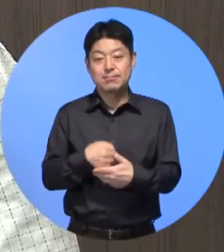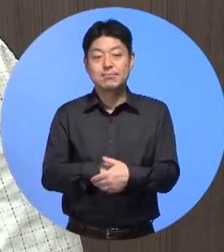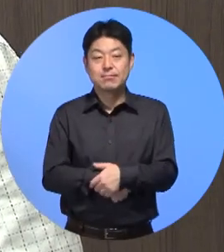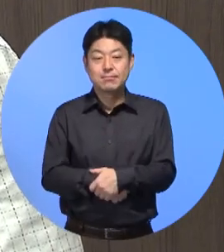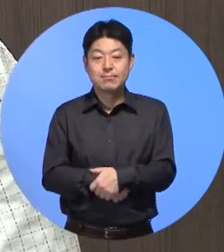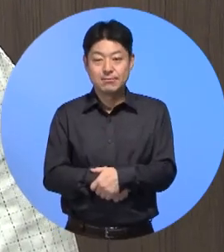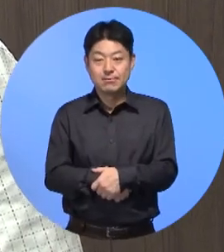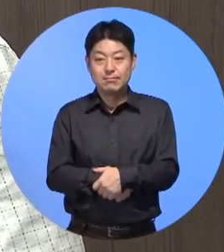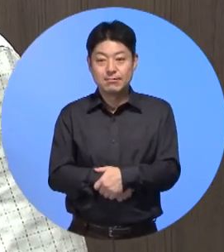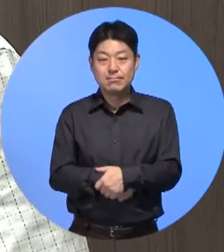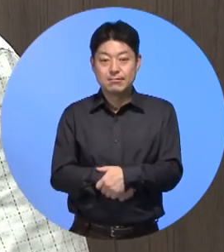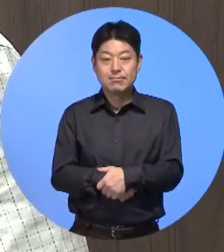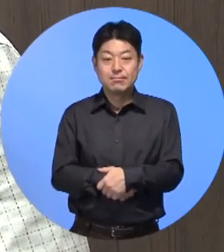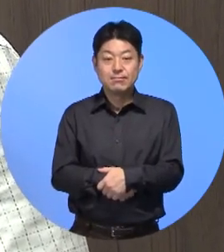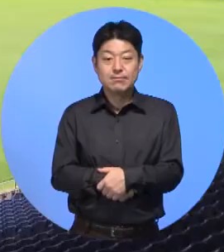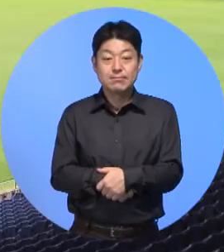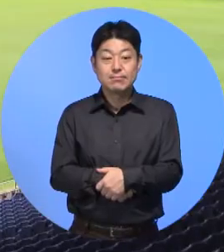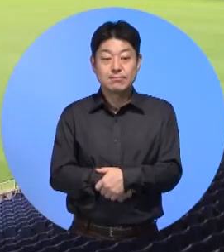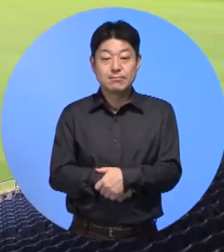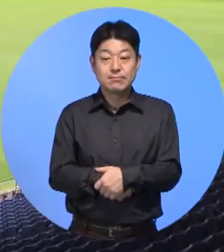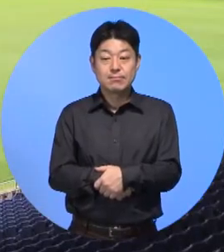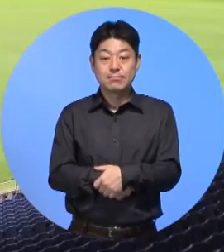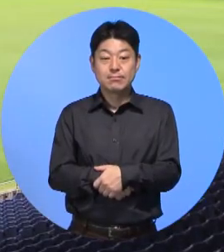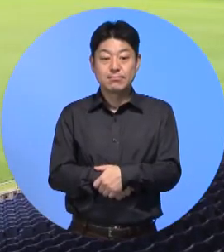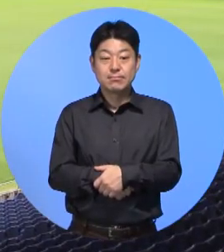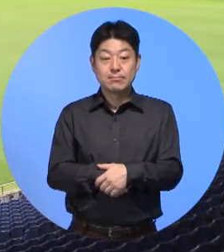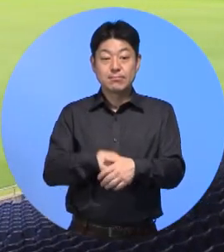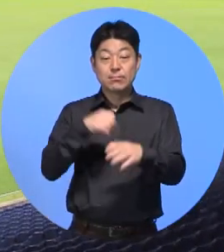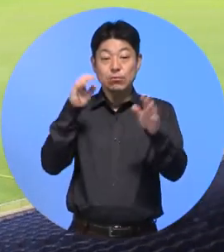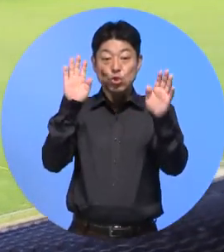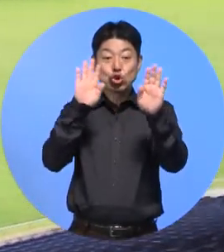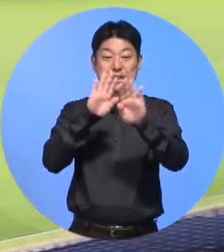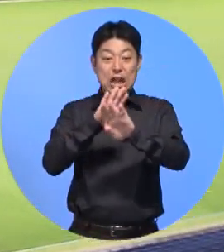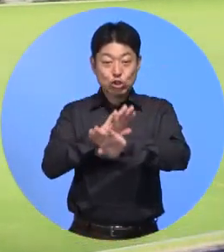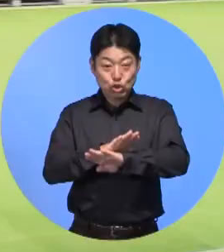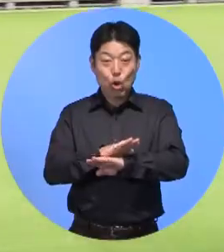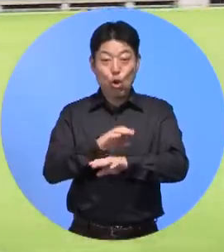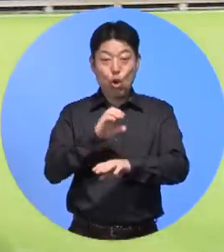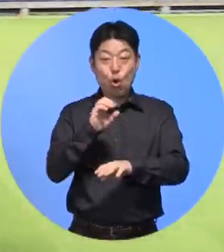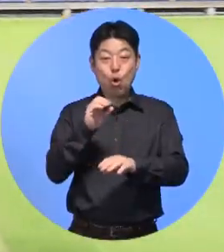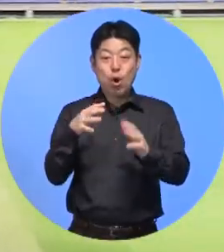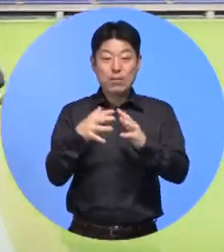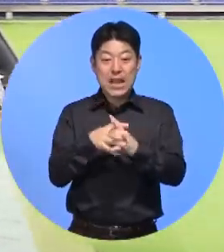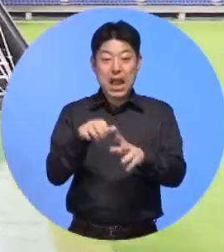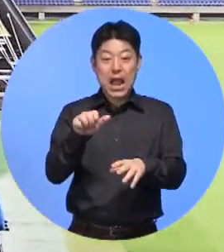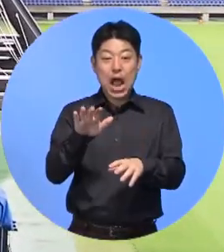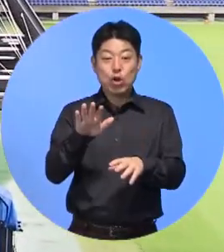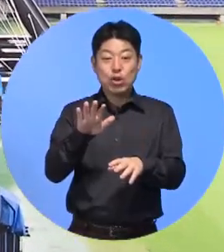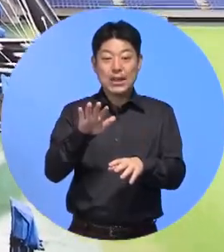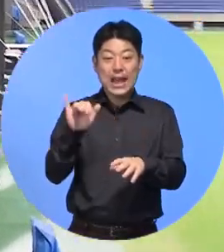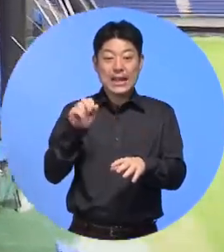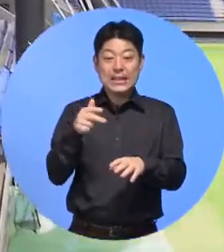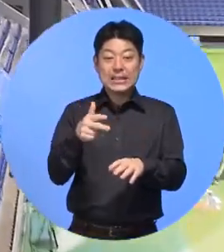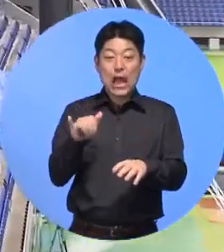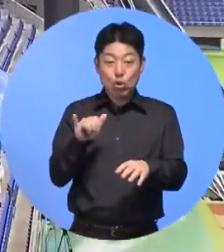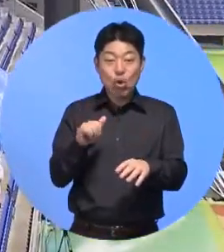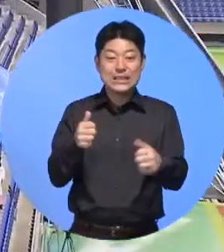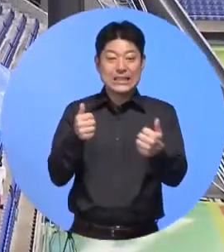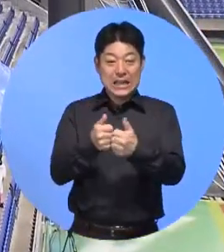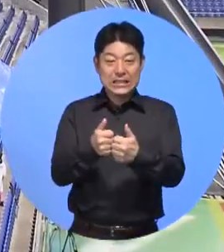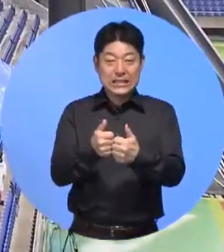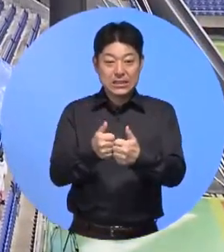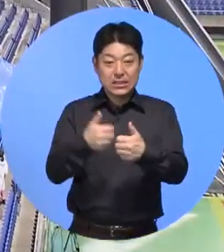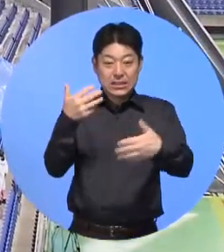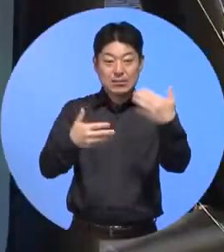く見させてもらいました。 日も暮れると大宮アルディージャとのアウェー戦、パブリックビューイングがスタート